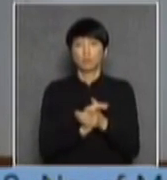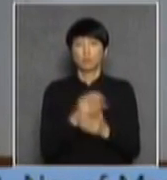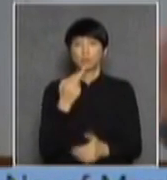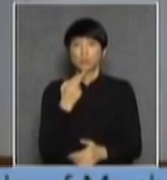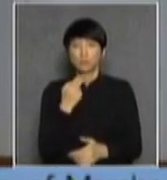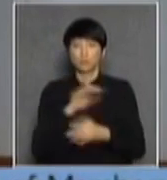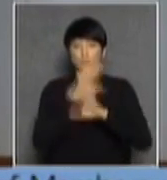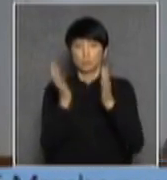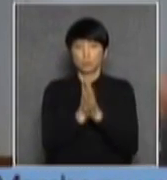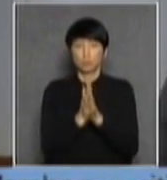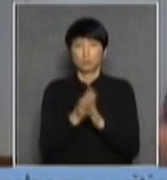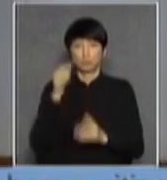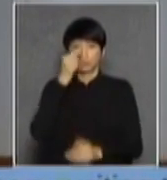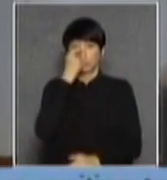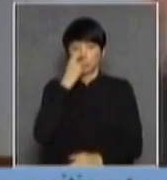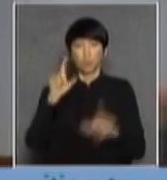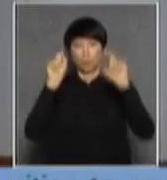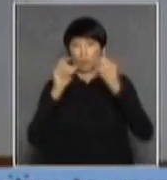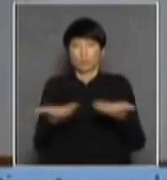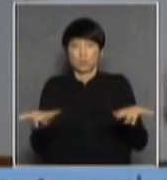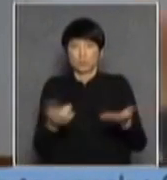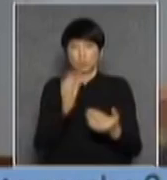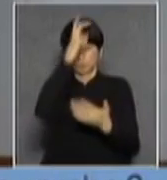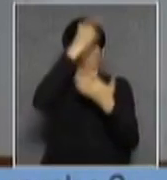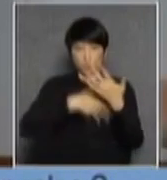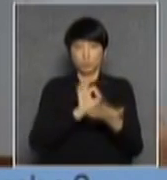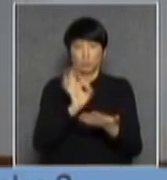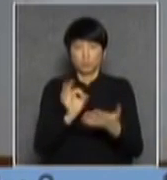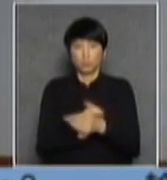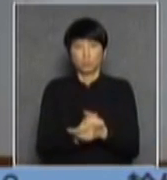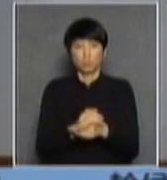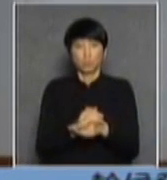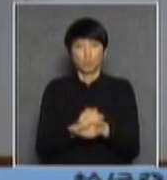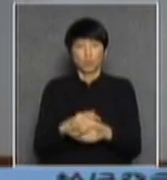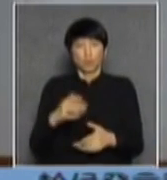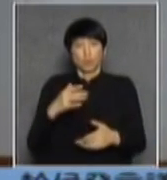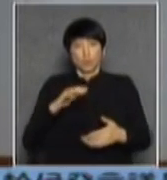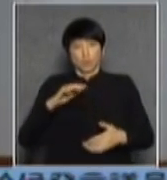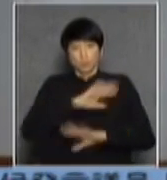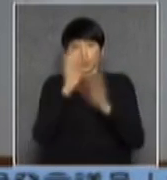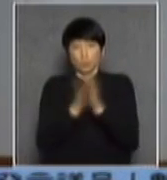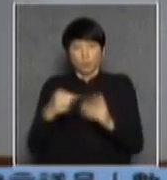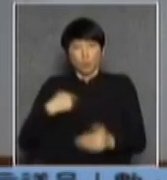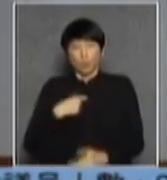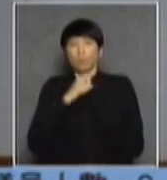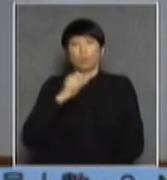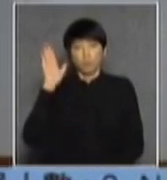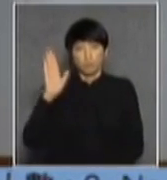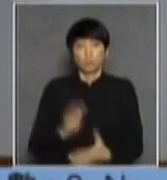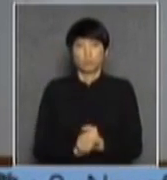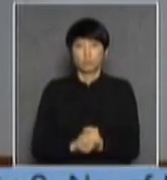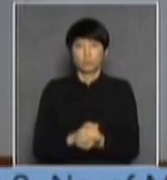是，梗係冇啦，冇意思，冇政綱，冇靈魂，我有啊嘛，所以我係唔會屈服